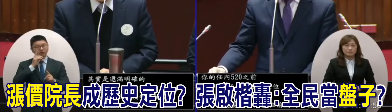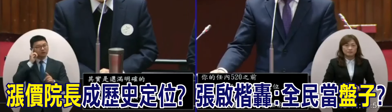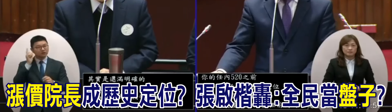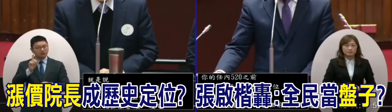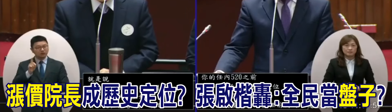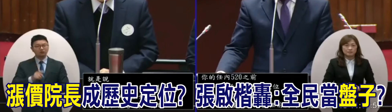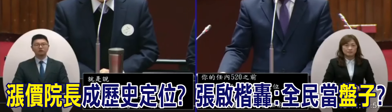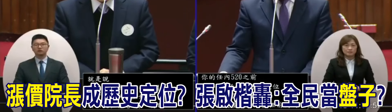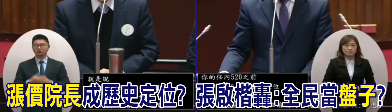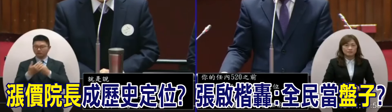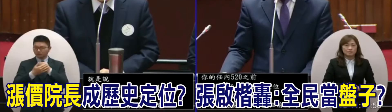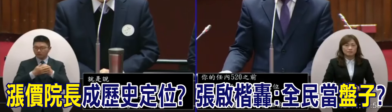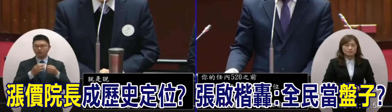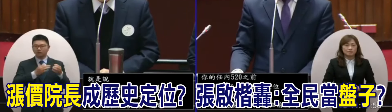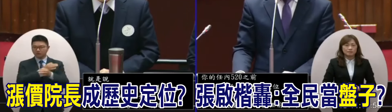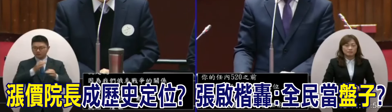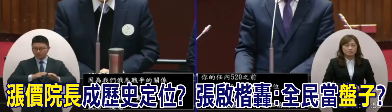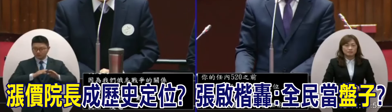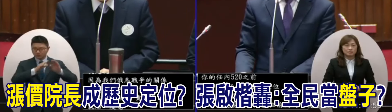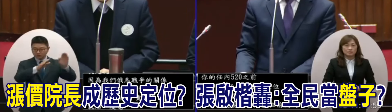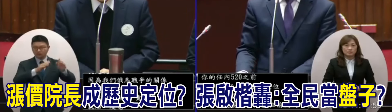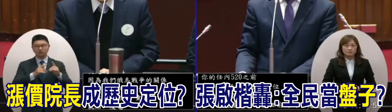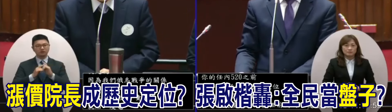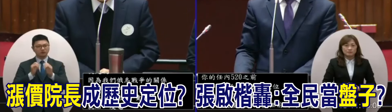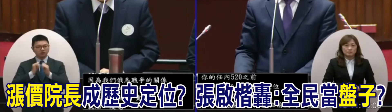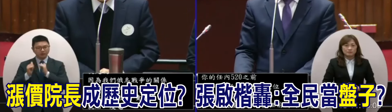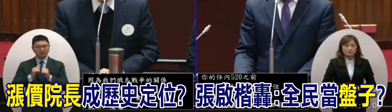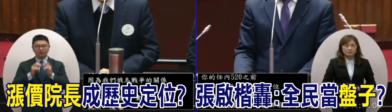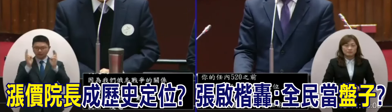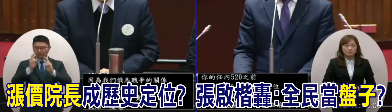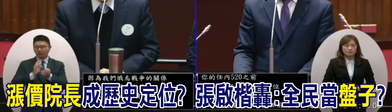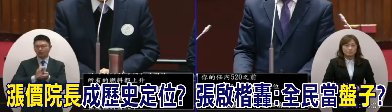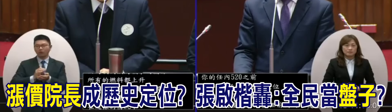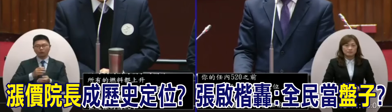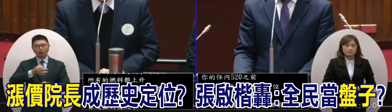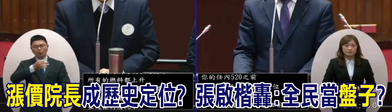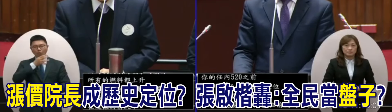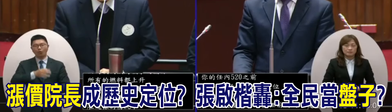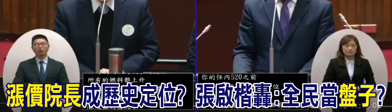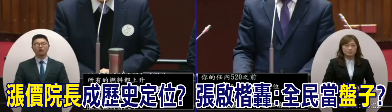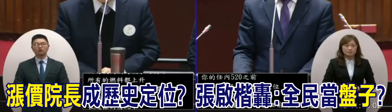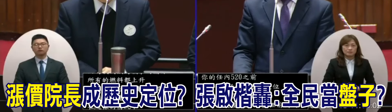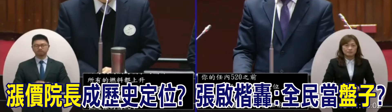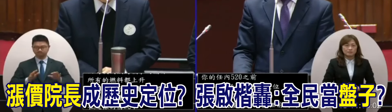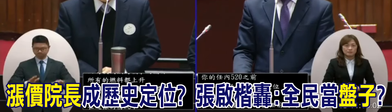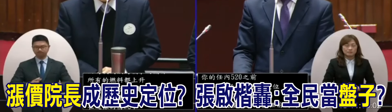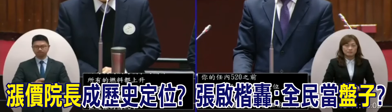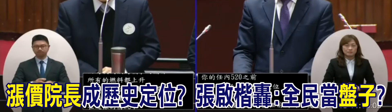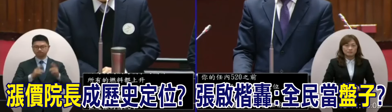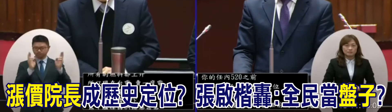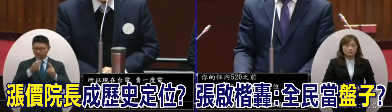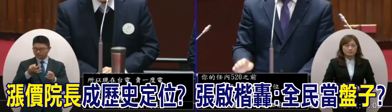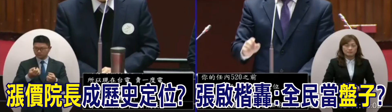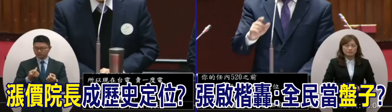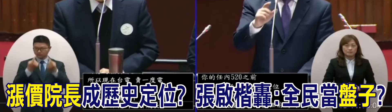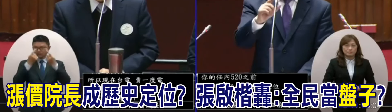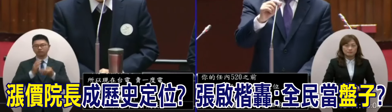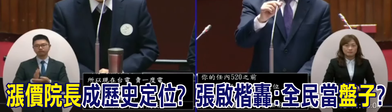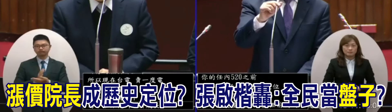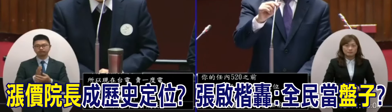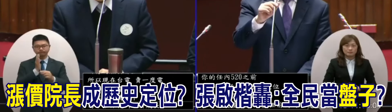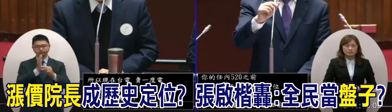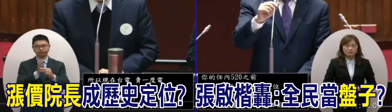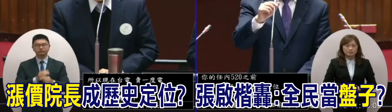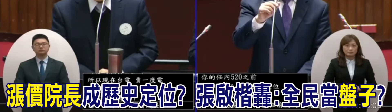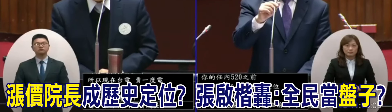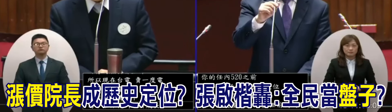为了确保我们民生用电无虞我们确实是在评估当中。那这个很重要的一件事